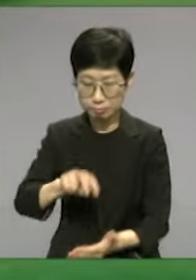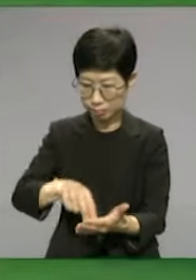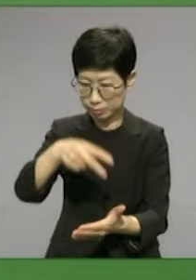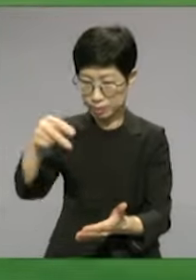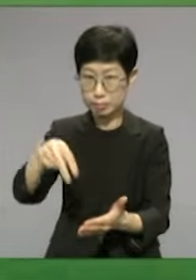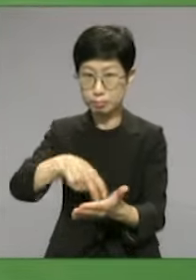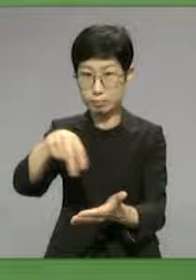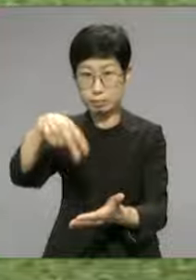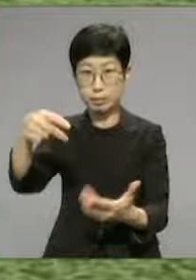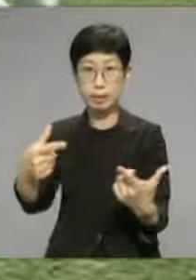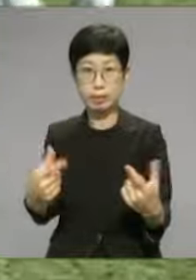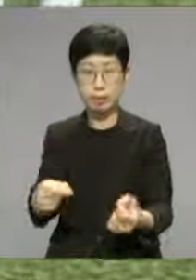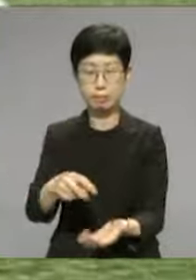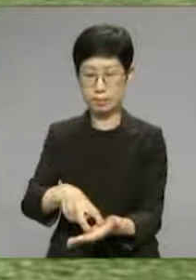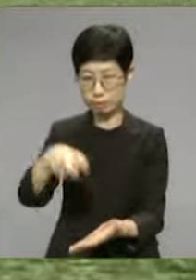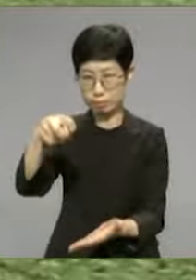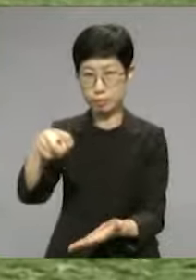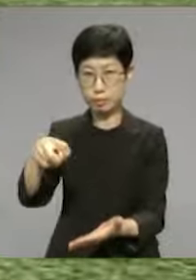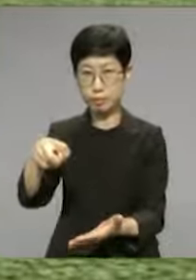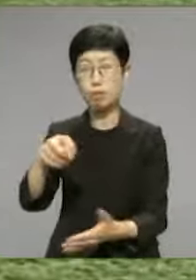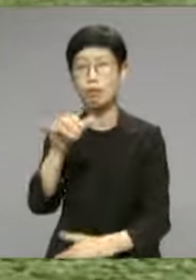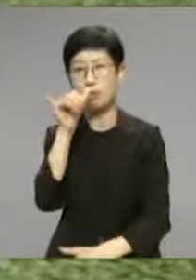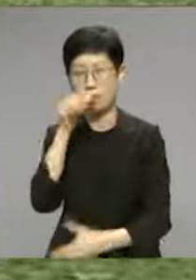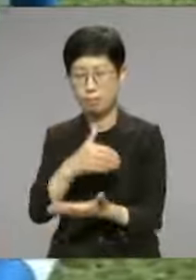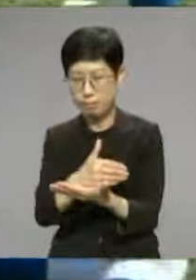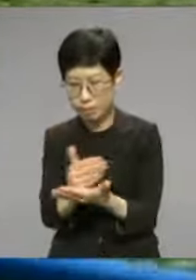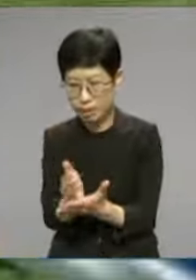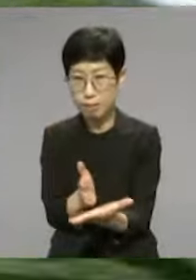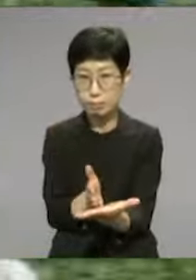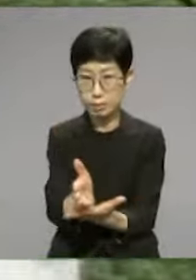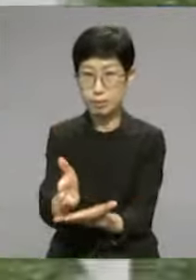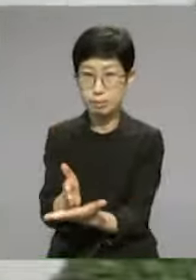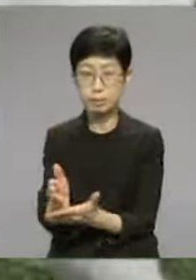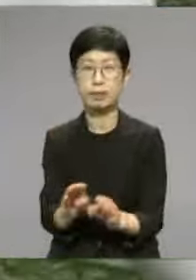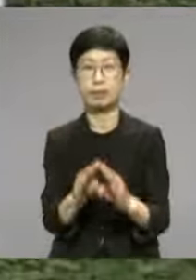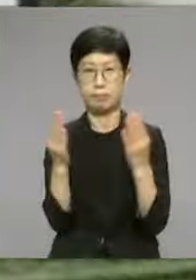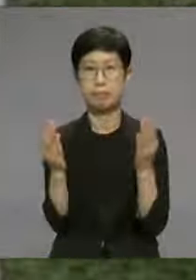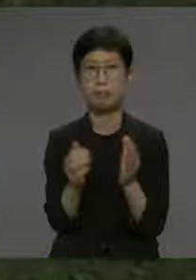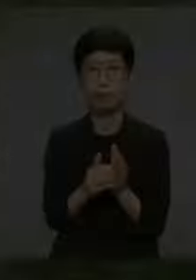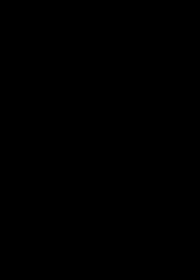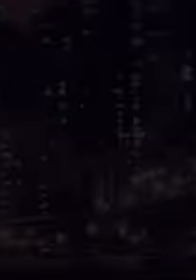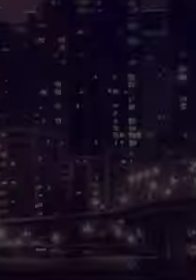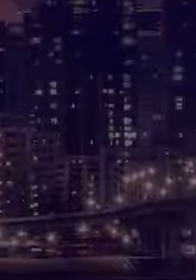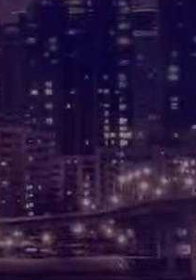발레리나처럼 우아하게 점프하는 체조까지 다양한 종목이 개최되었다네요.